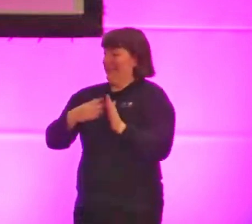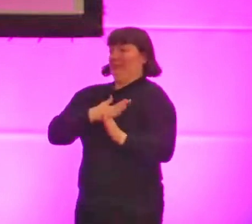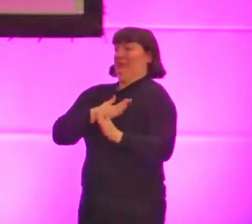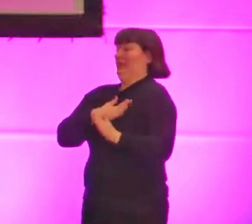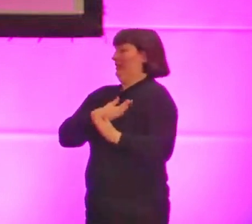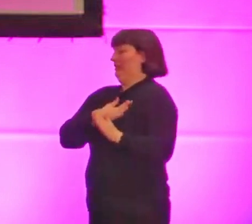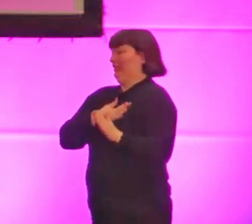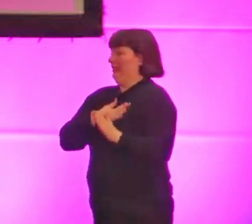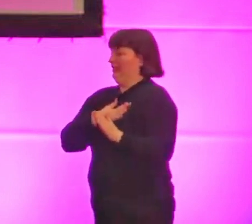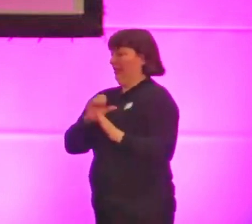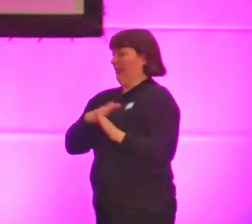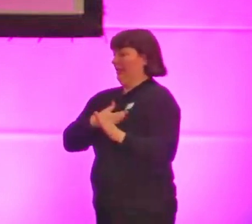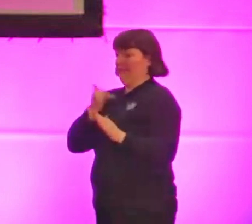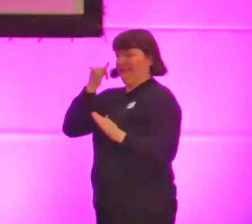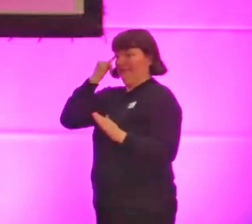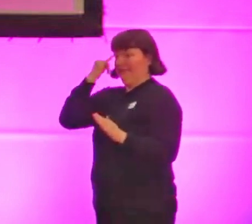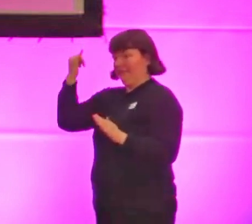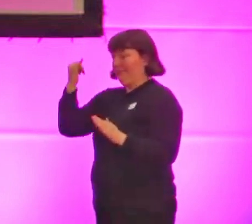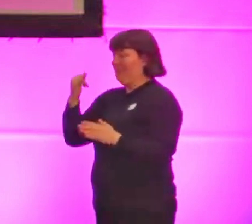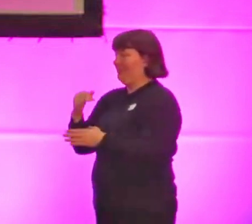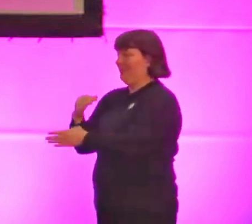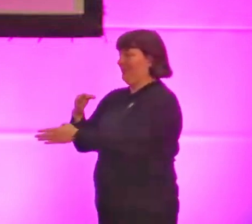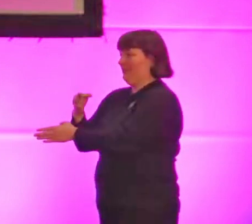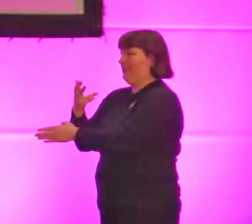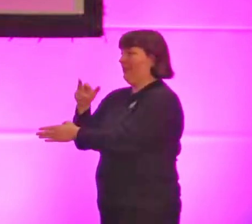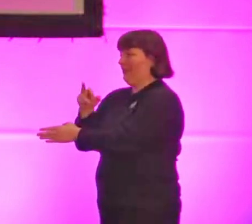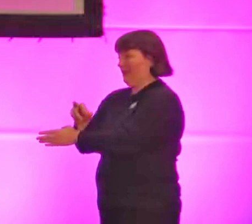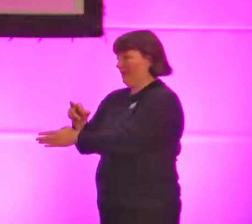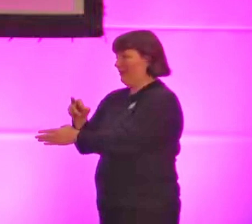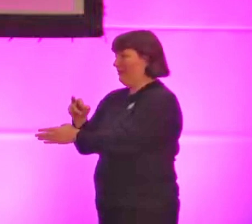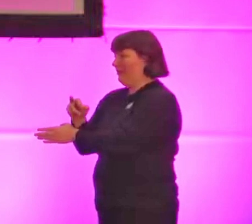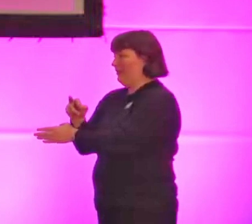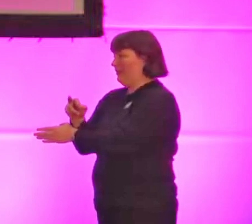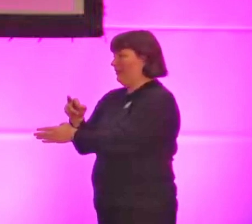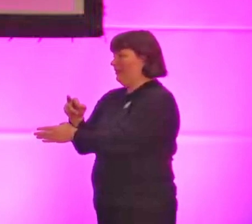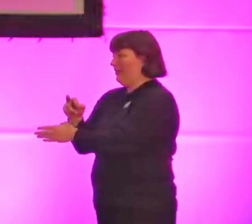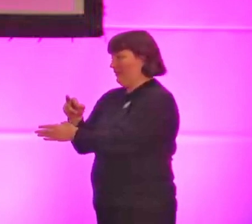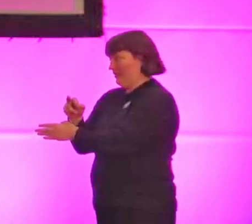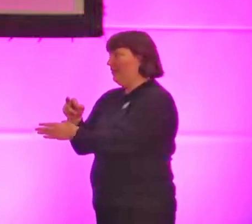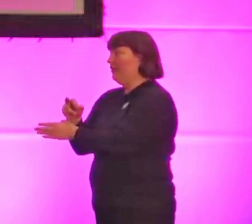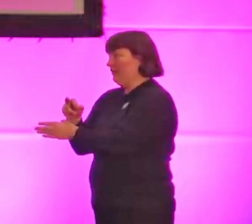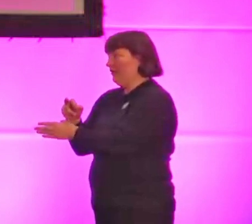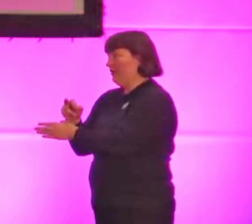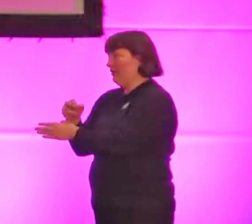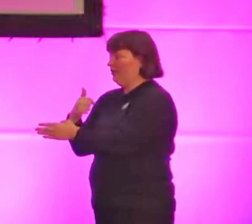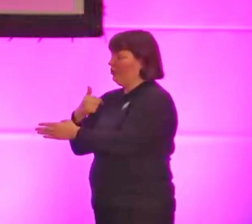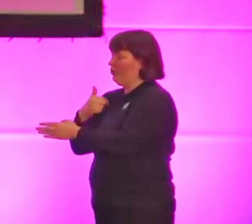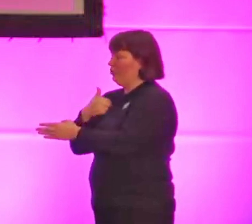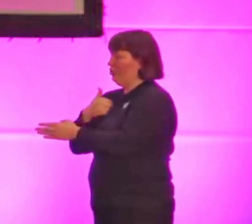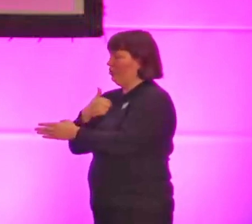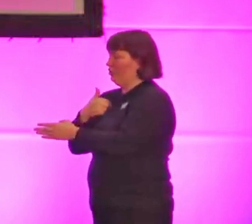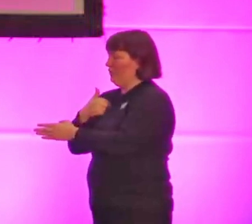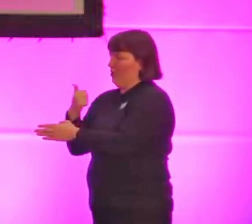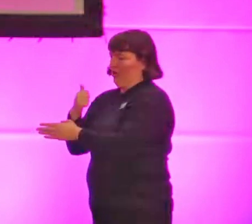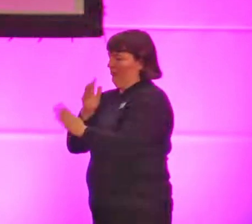min idé. Ja, jag tror det fanns ju, vad jag, det här är